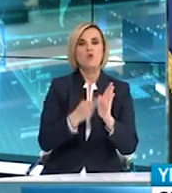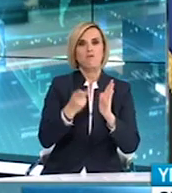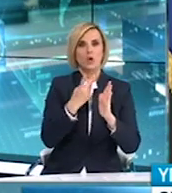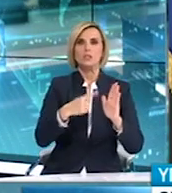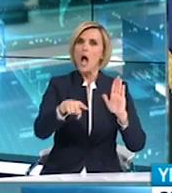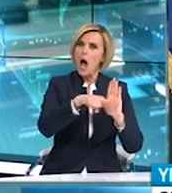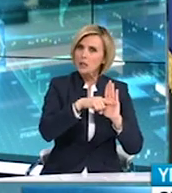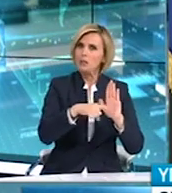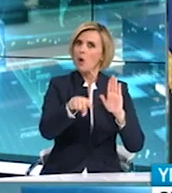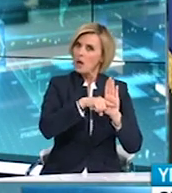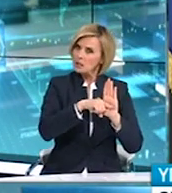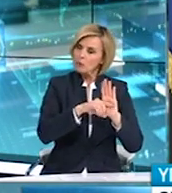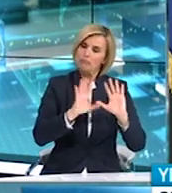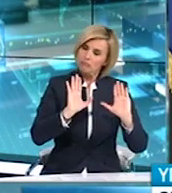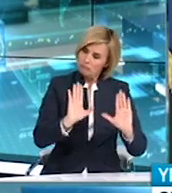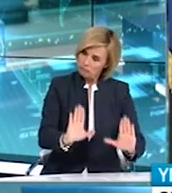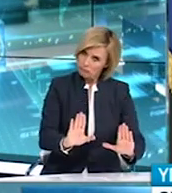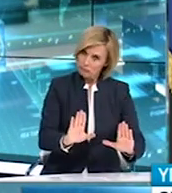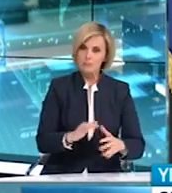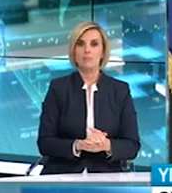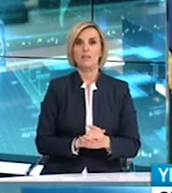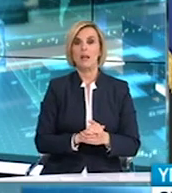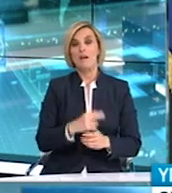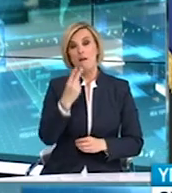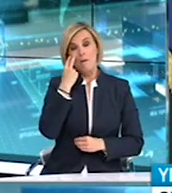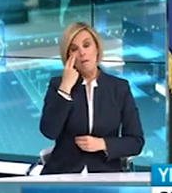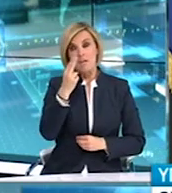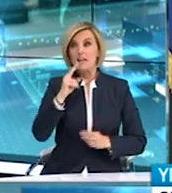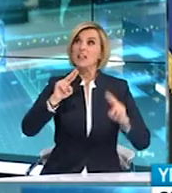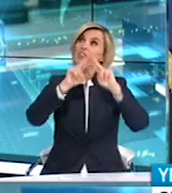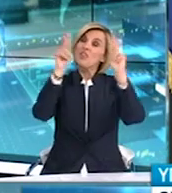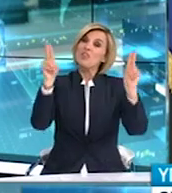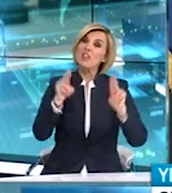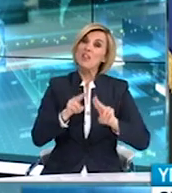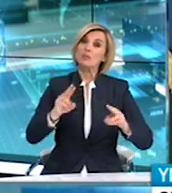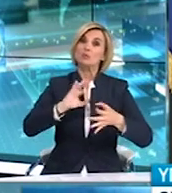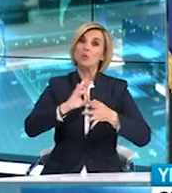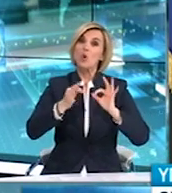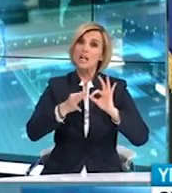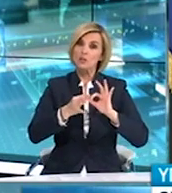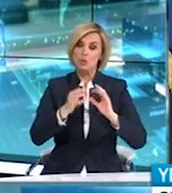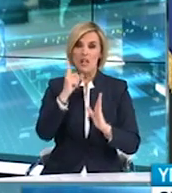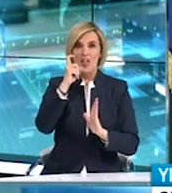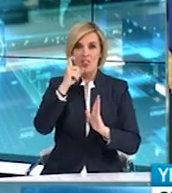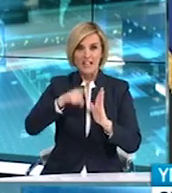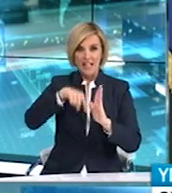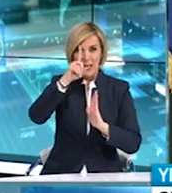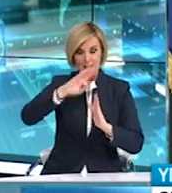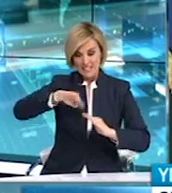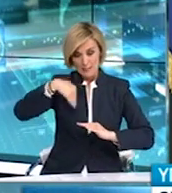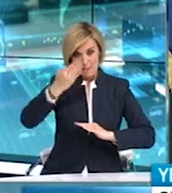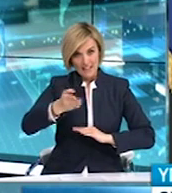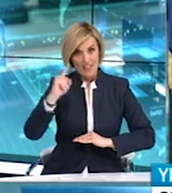των διεθνών οργανισμών, μετά τη 10η μέρα, ακόμα και αν είσαι θετικός για τον ιό, μικραίνει πολύ η πιθανότητα να το μεταδώσει. Αυτό